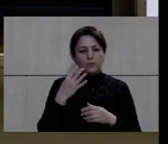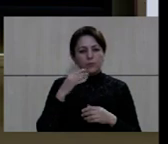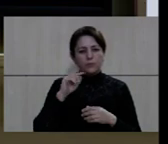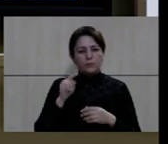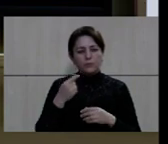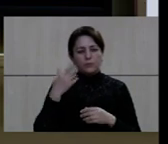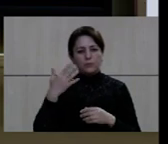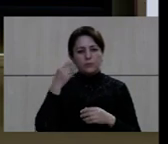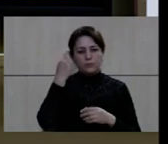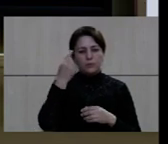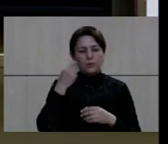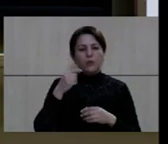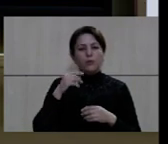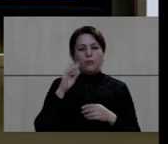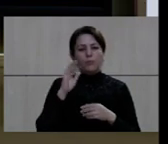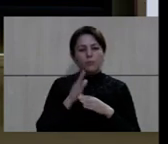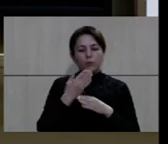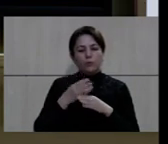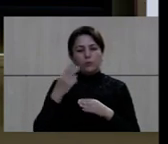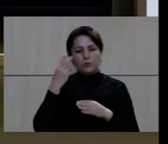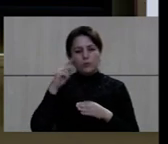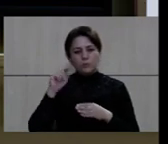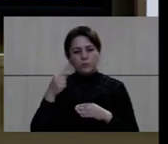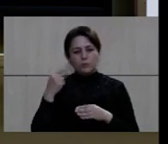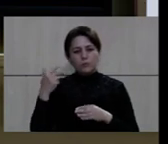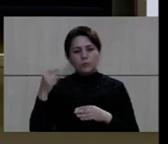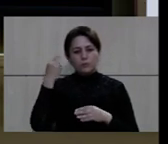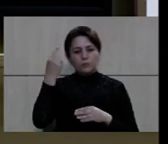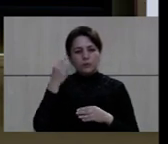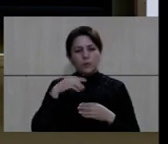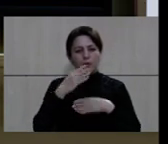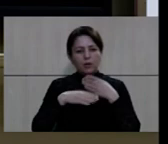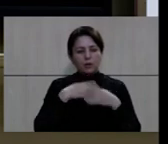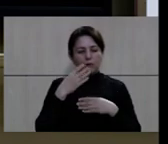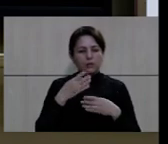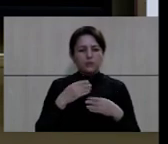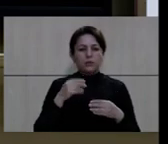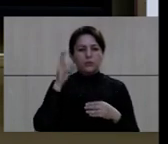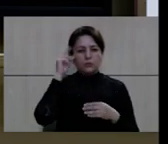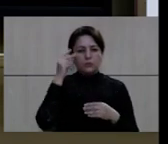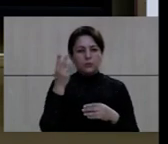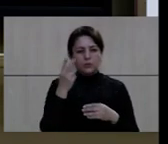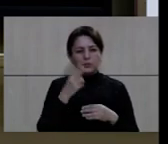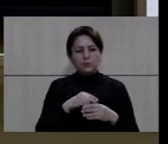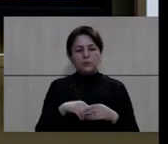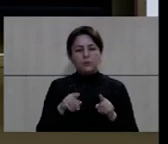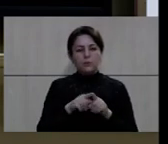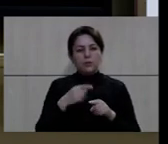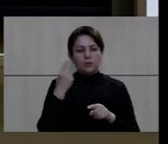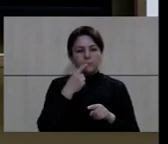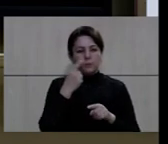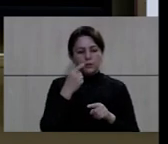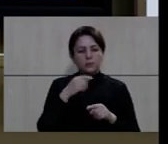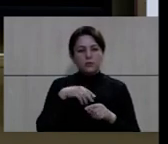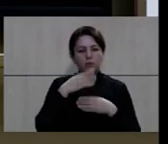4.5 dan 1 bo'lu 2.3 dan 1. Aralash son ikkalasi ham. Birinchi aralash sonni noto'g'ri